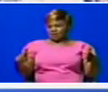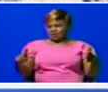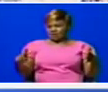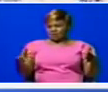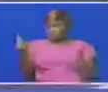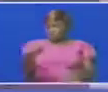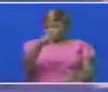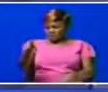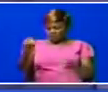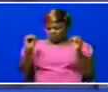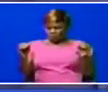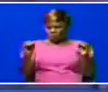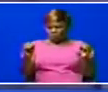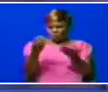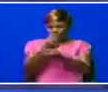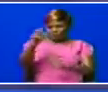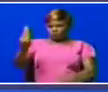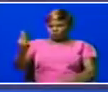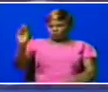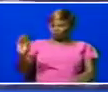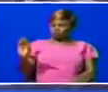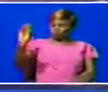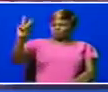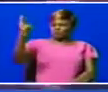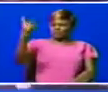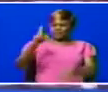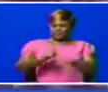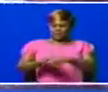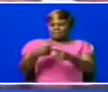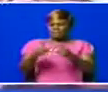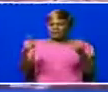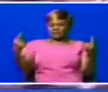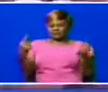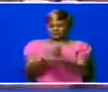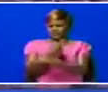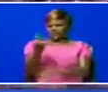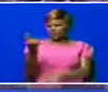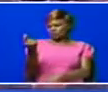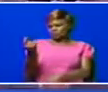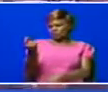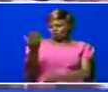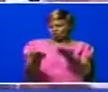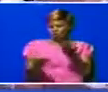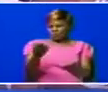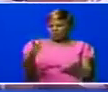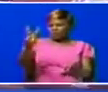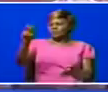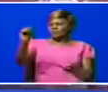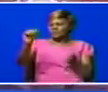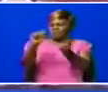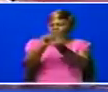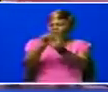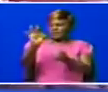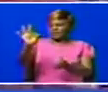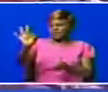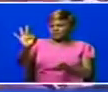kwenda segemnege. Uhuru Kenyatta atakula kiapo kwa mara ya pili, japo kutakuwa na tofauti kidogo ikilinganishwa na mwaka